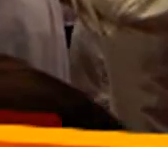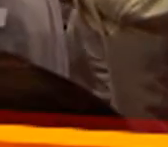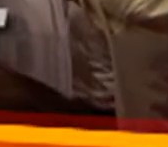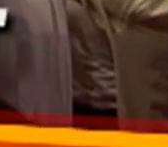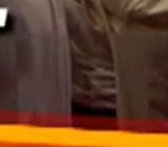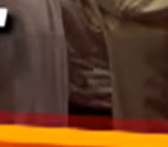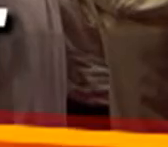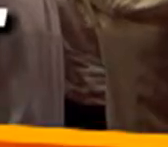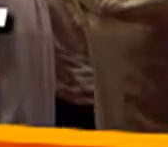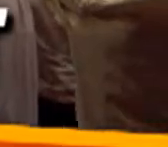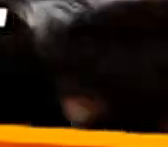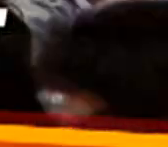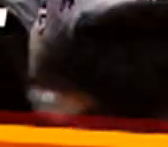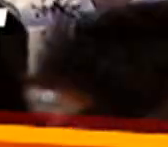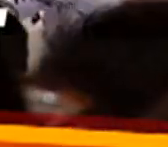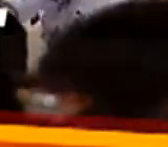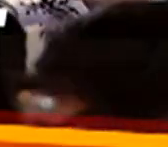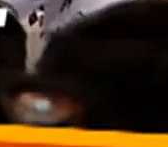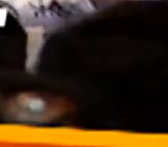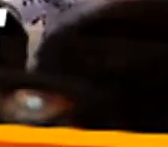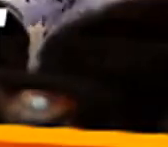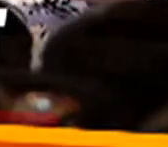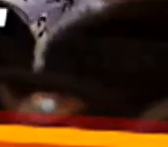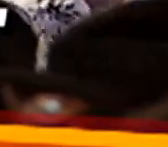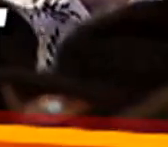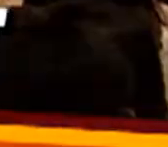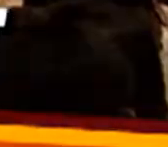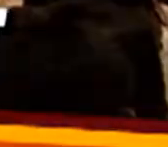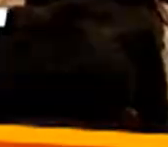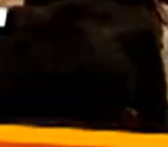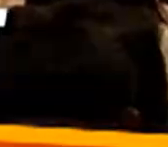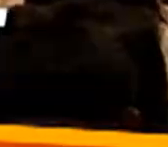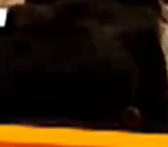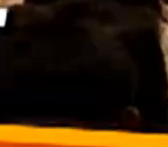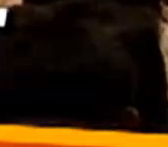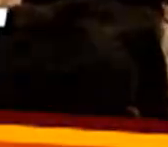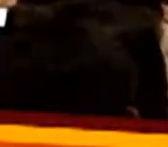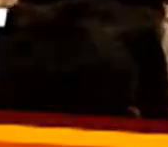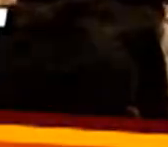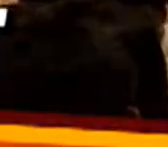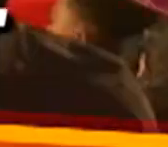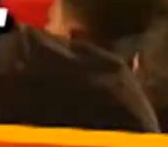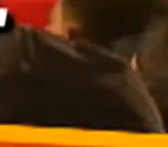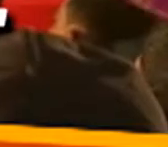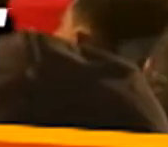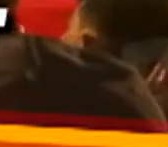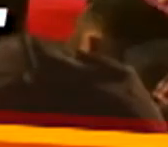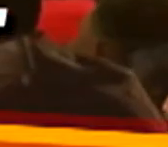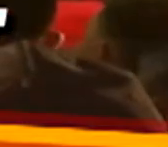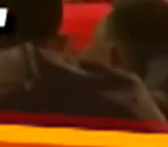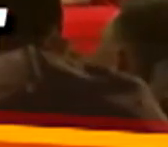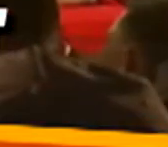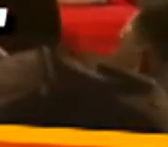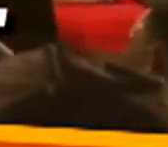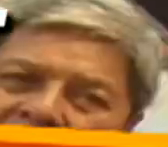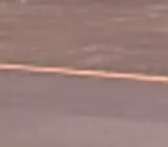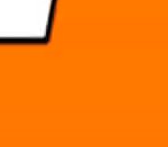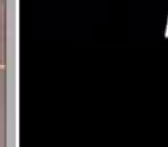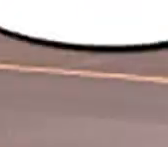Susunod, Warren Tavares laban sa nagtatagong si Pastor Apollo Quimoloy na dagdagan pa na sa kasong human